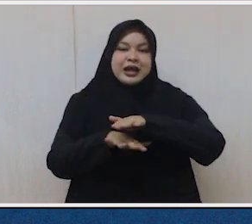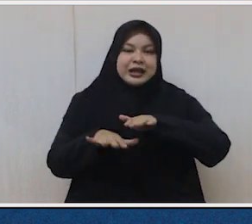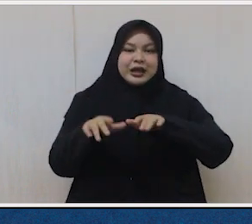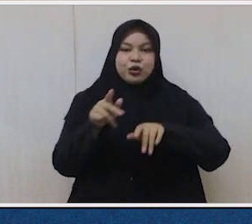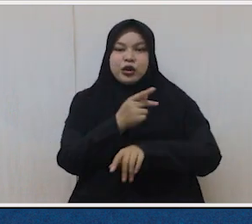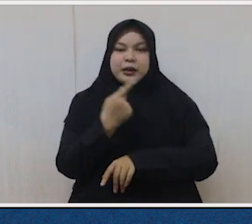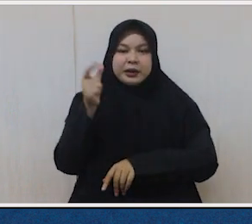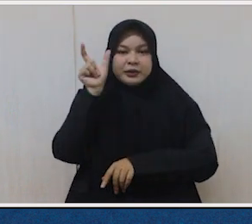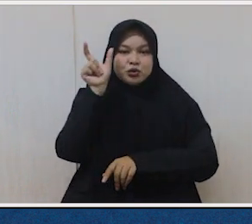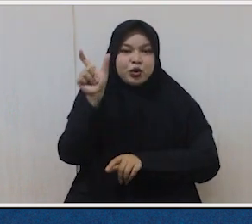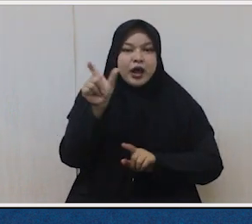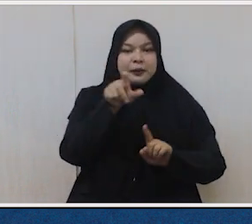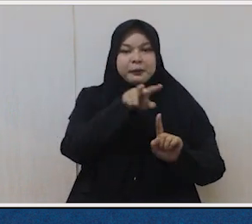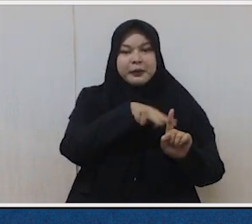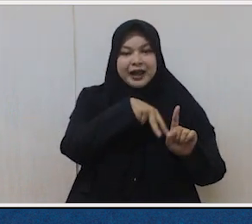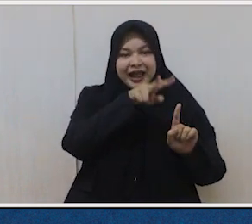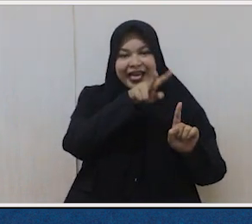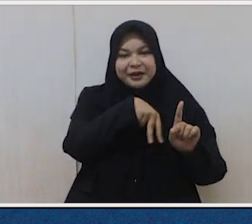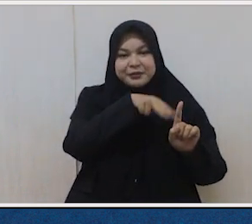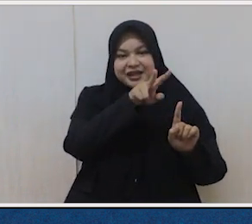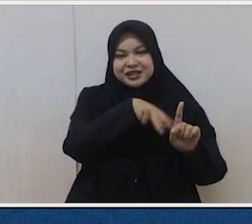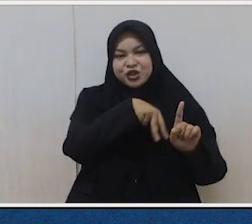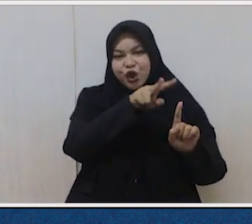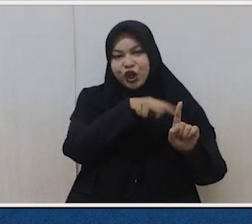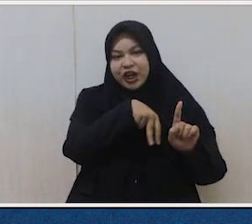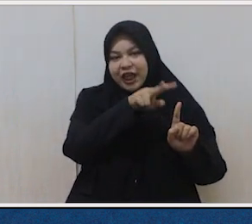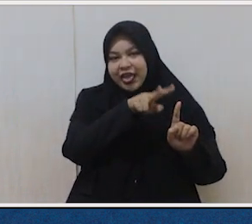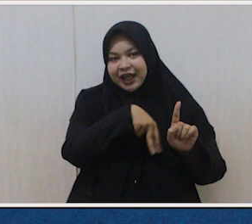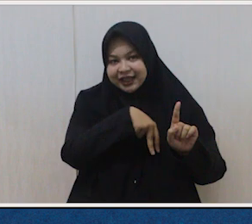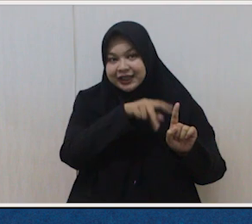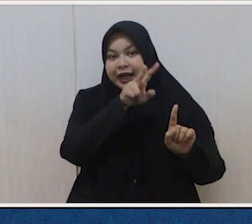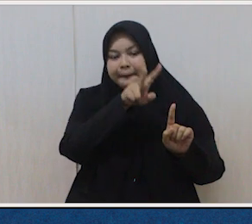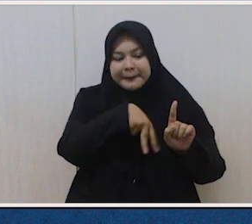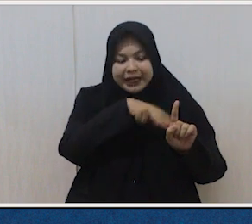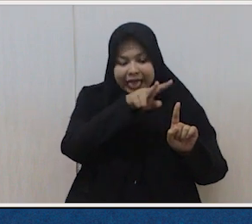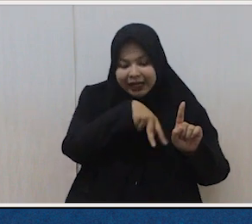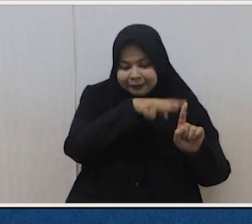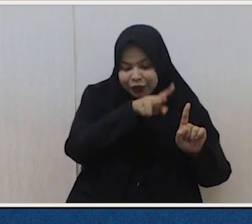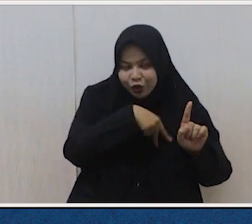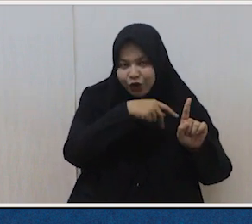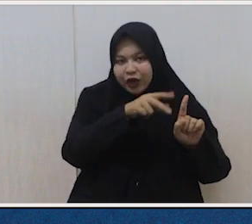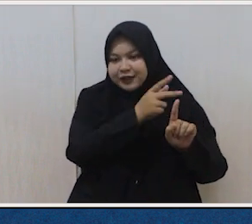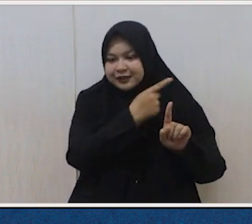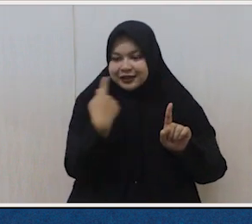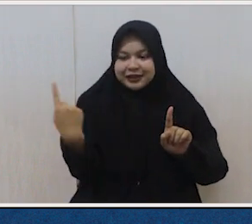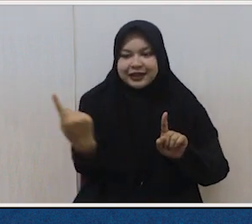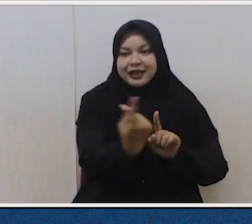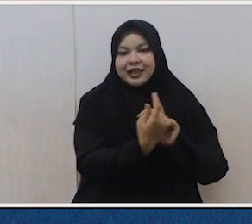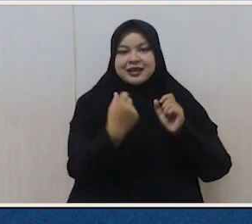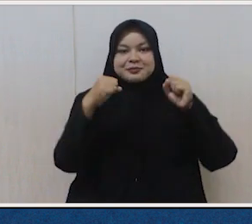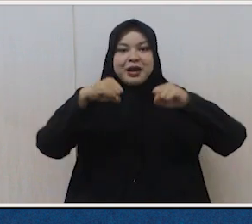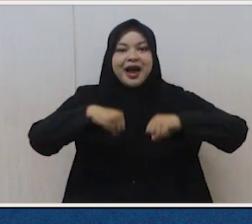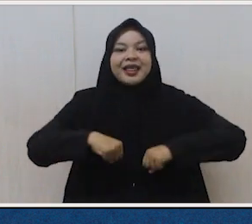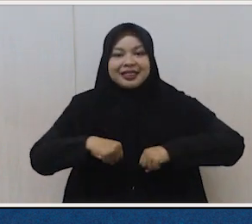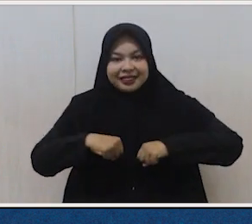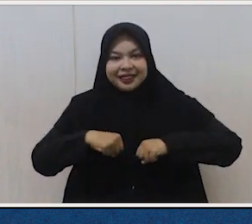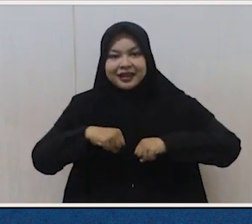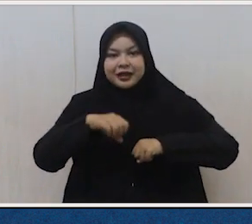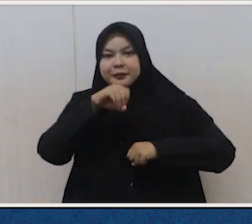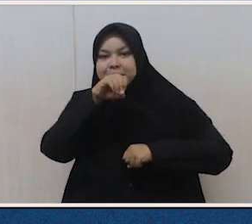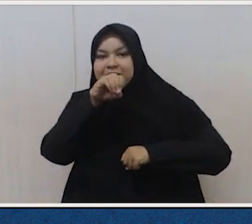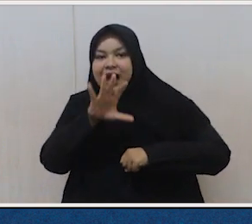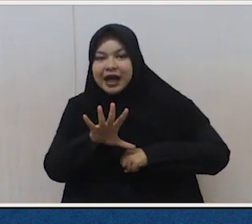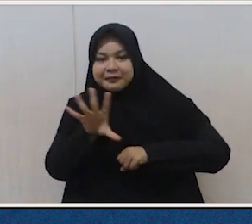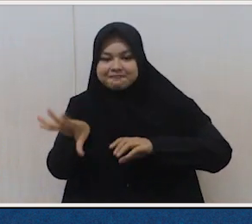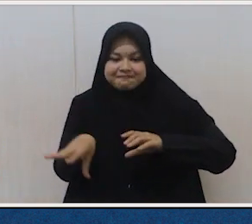akhirnya kami usulkan penilaian personal dengan titik penilaian personal kita semua jadi sepakat bahwa yang akan dinyatakan